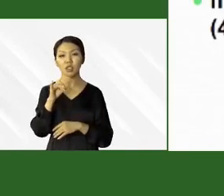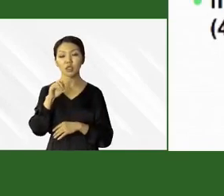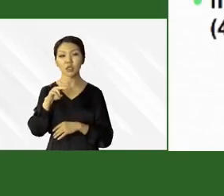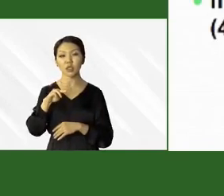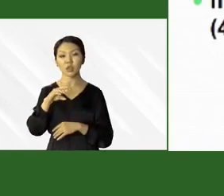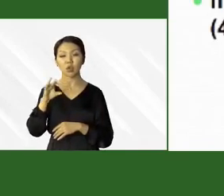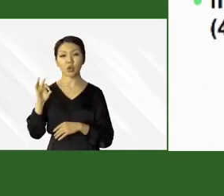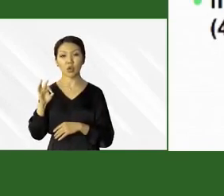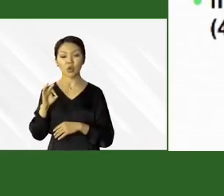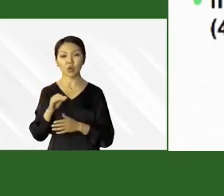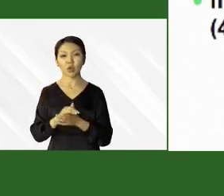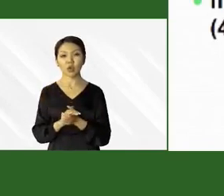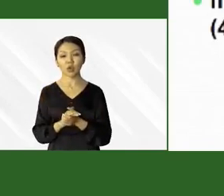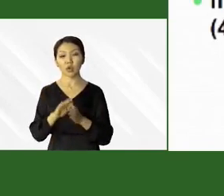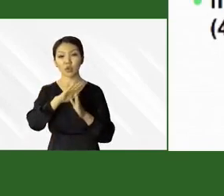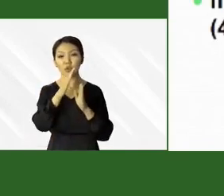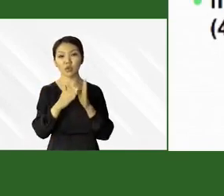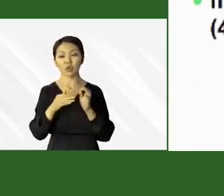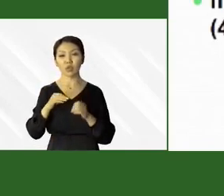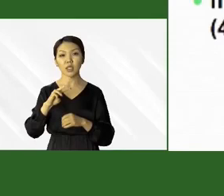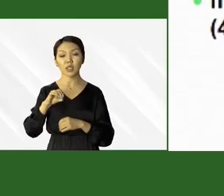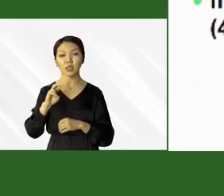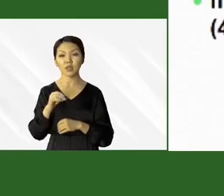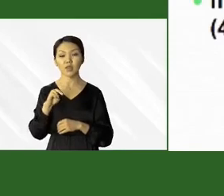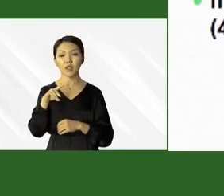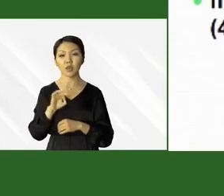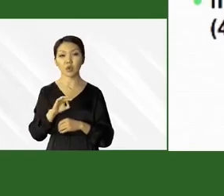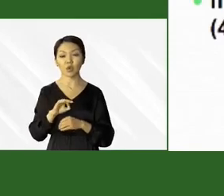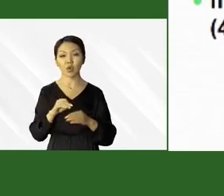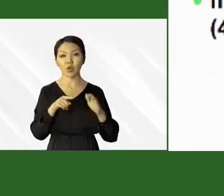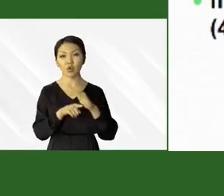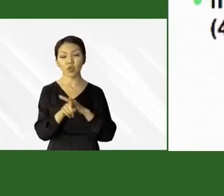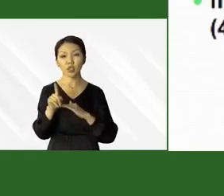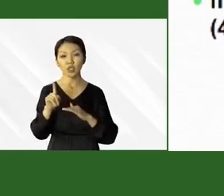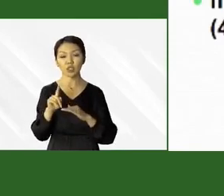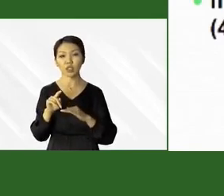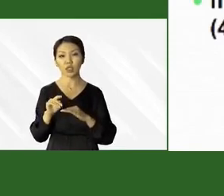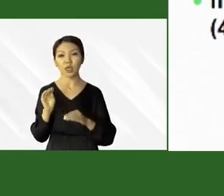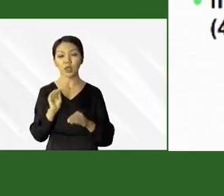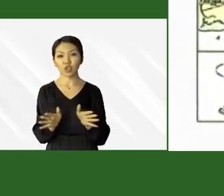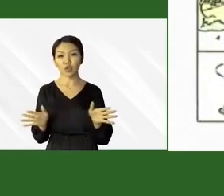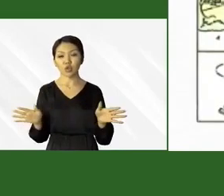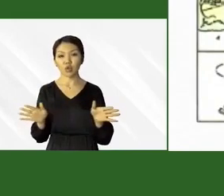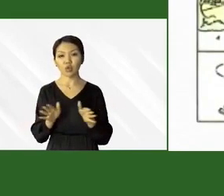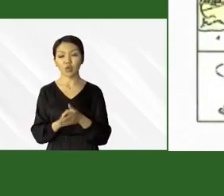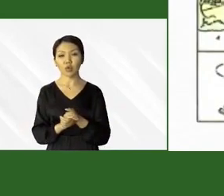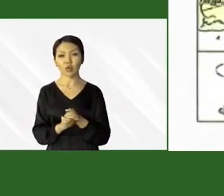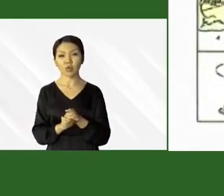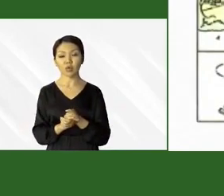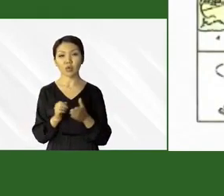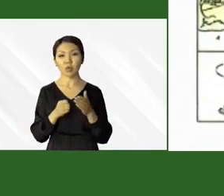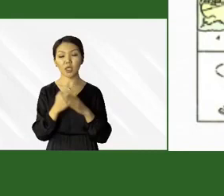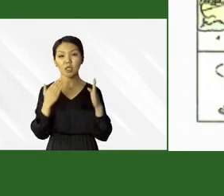хребта Таласки-Алатоу у подножия образуют широкую полосу подгорной равнины. Талаская